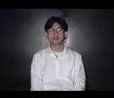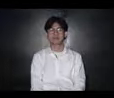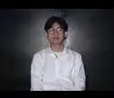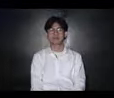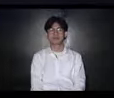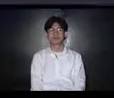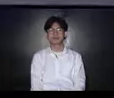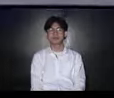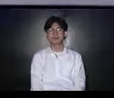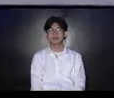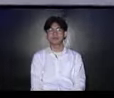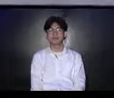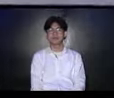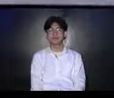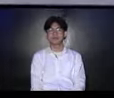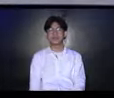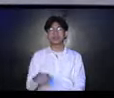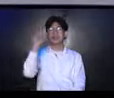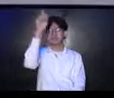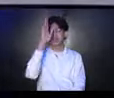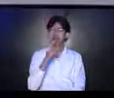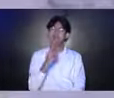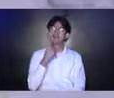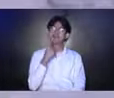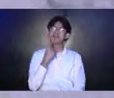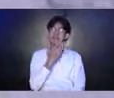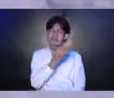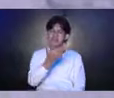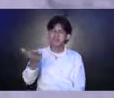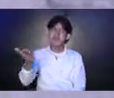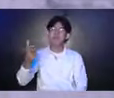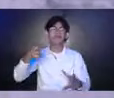God misses you so much.